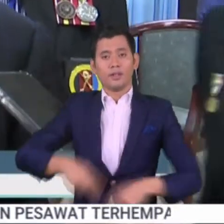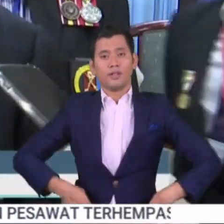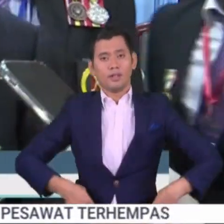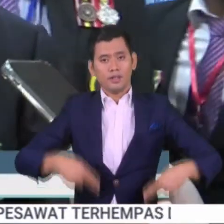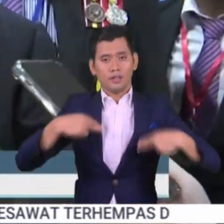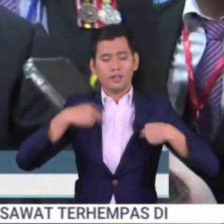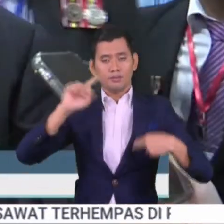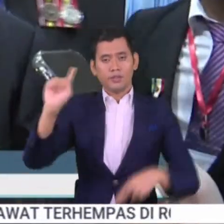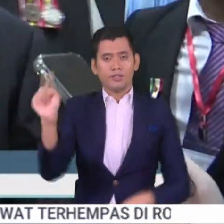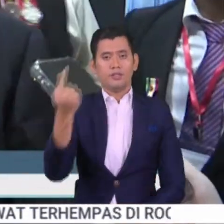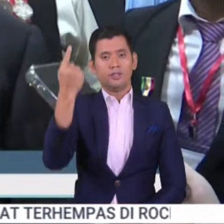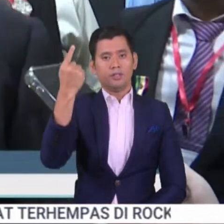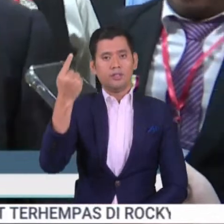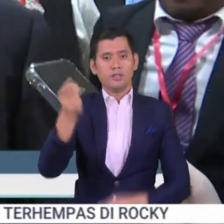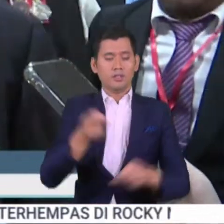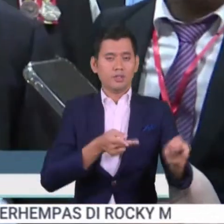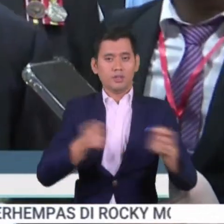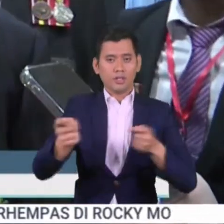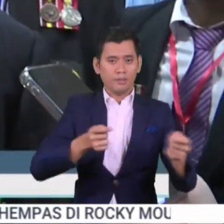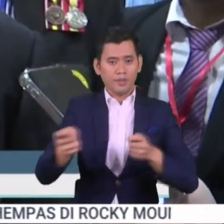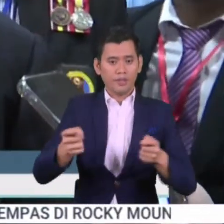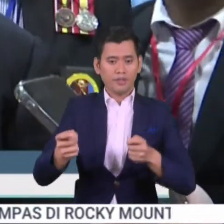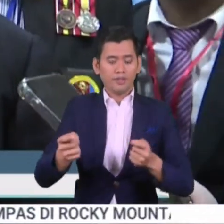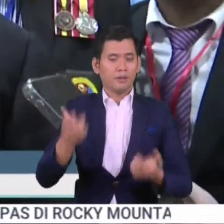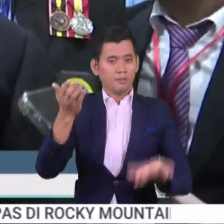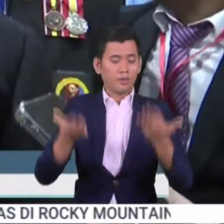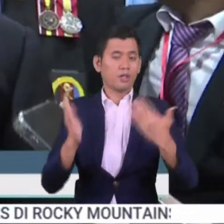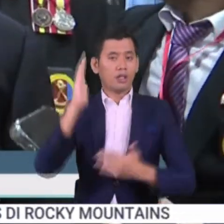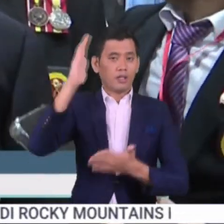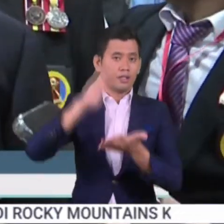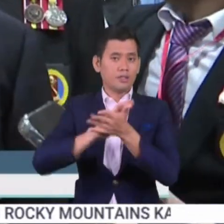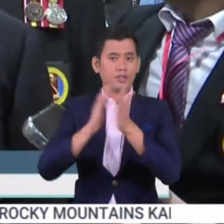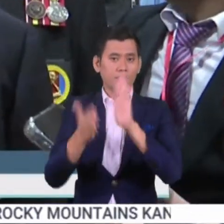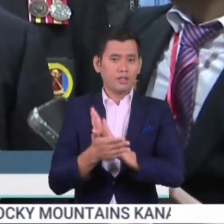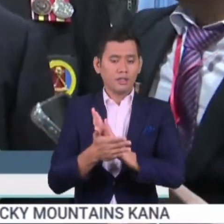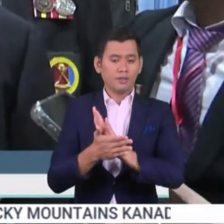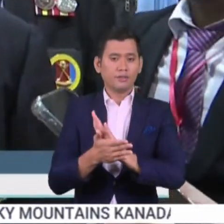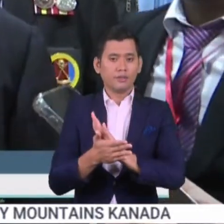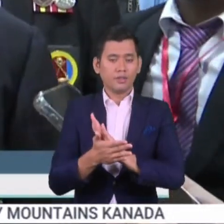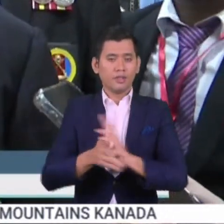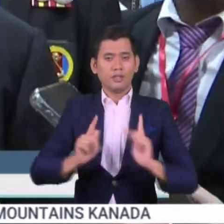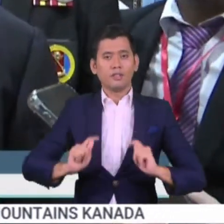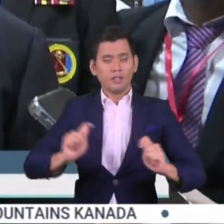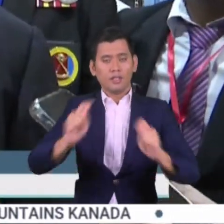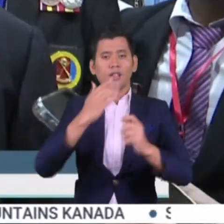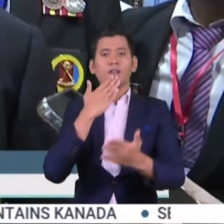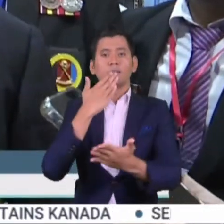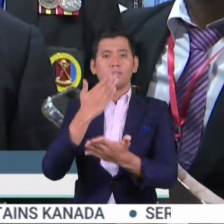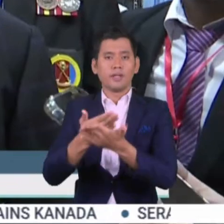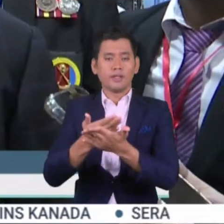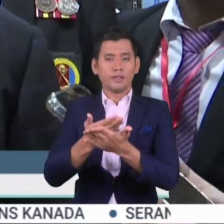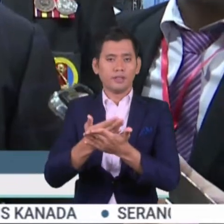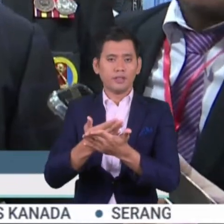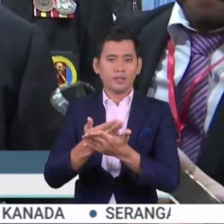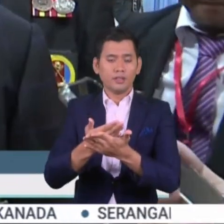saja diurus. Ini mungkin akan menjadi satu tindakan yang baik